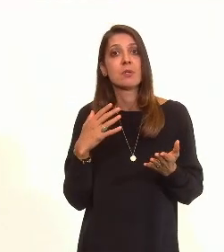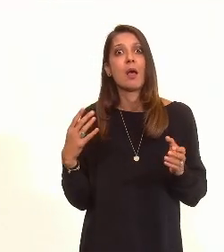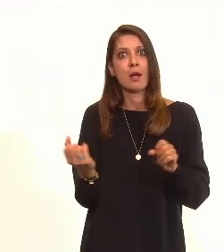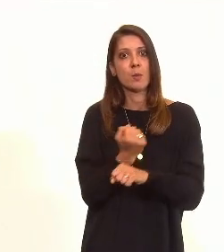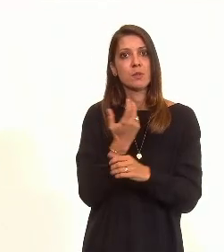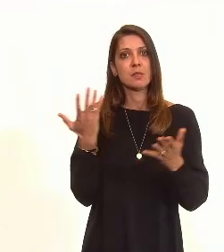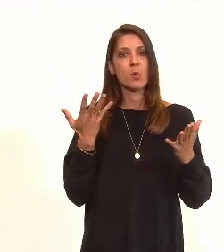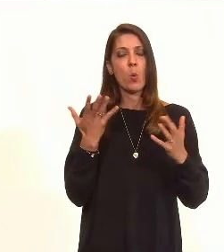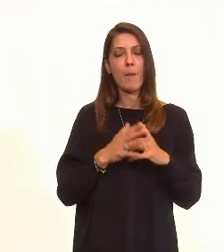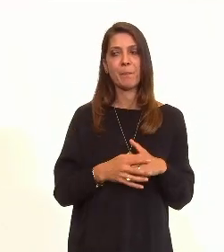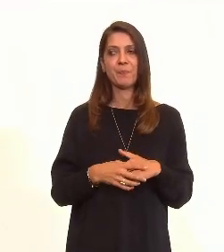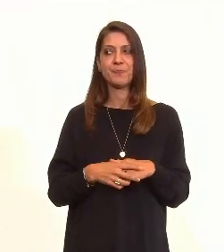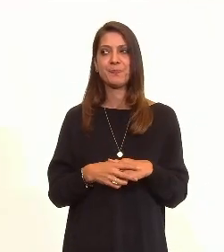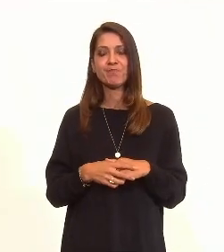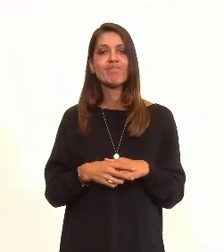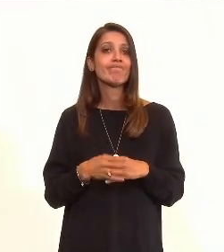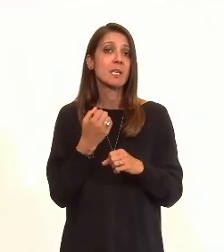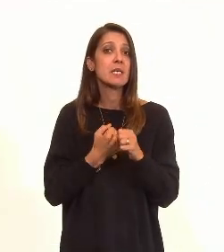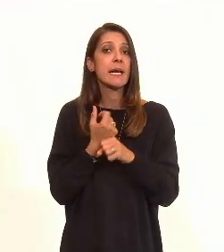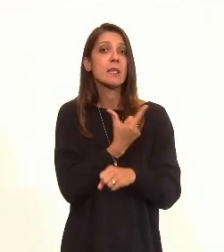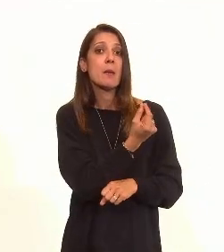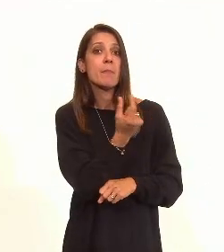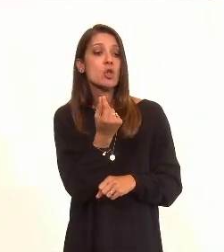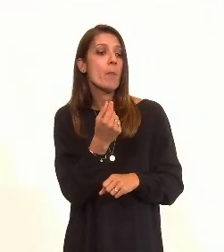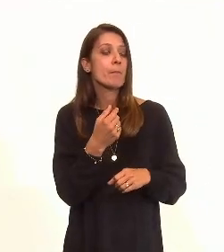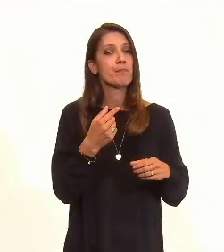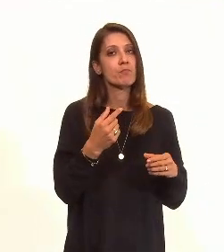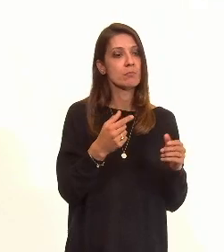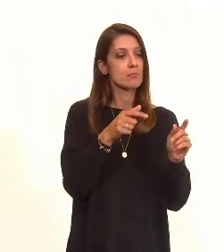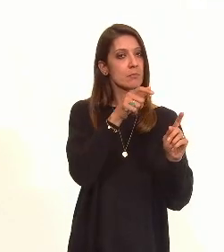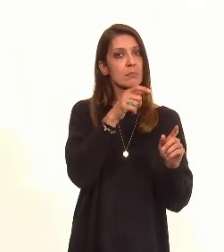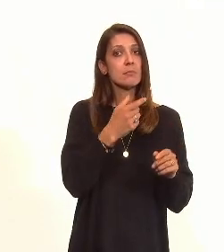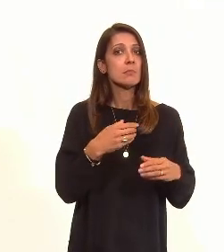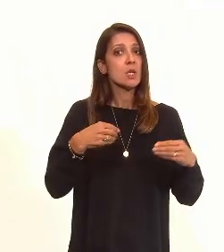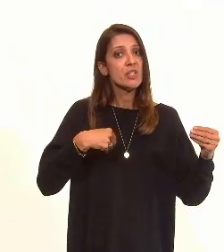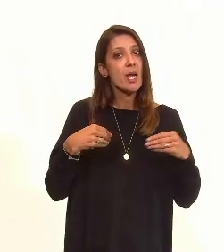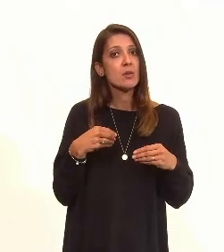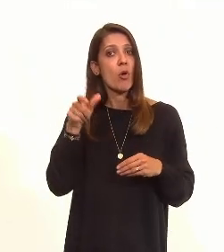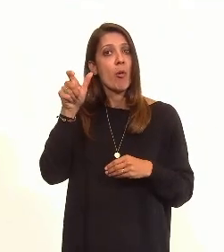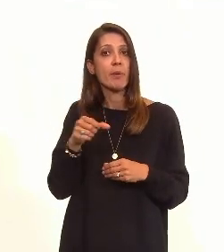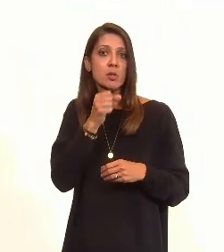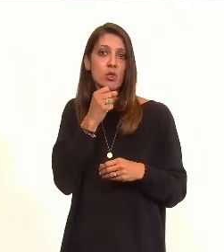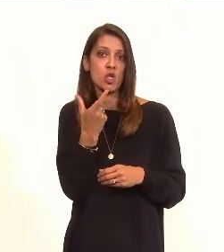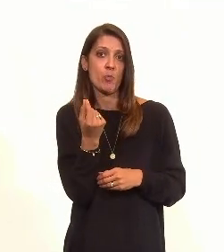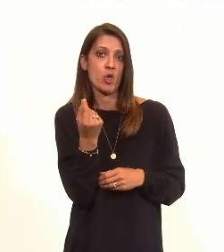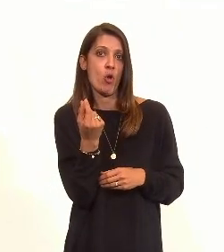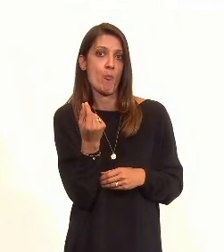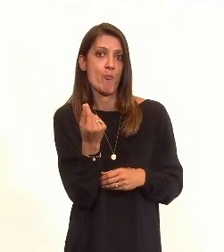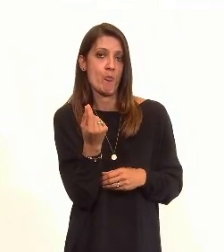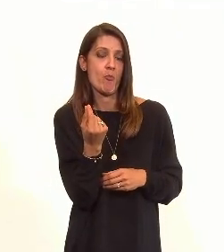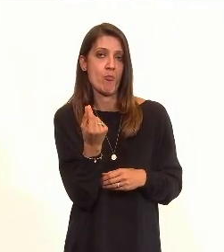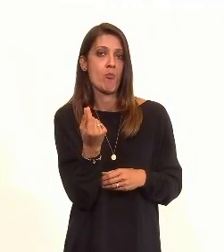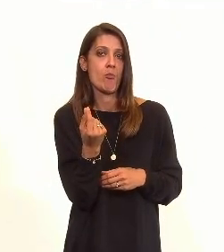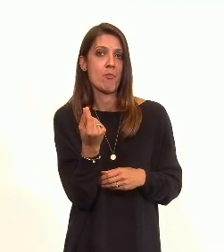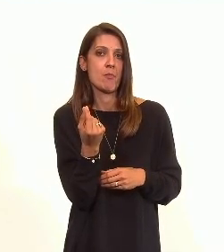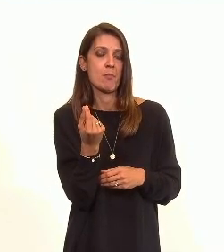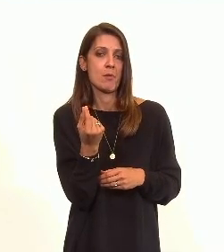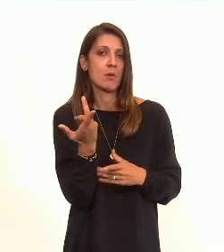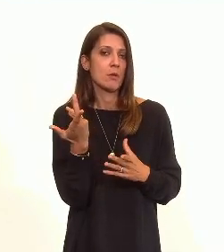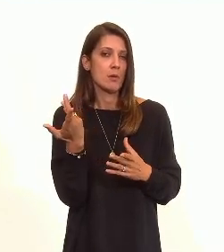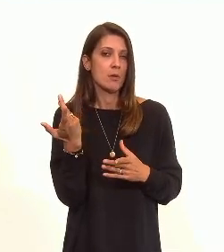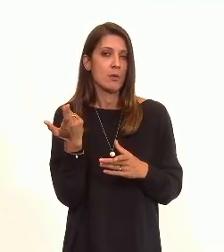place, c'est des binômes, directeurs personnes âgées, comme nous en représentons un là,